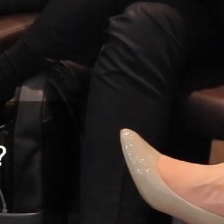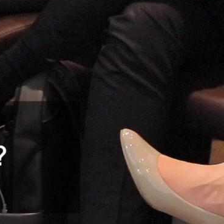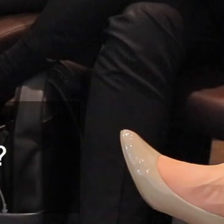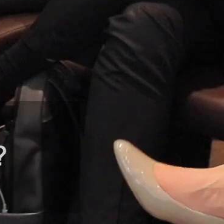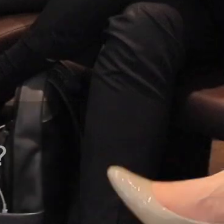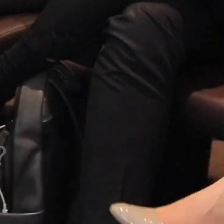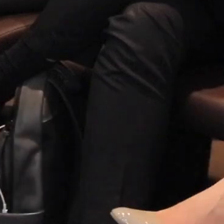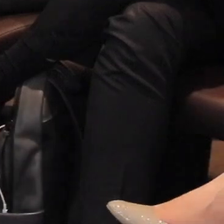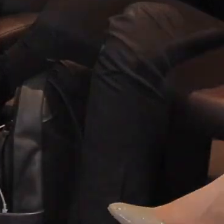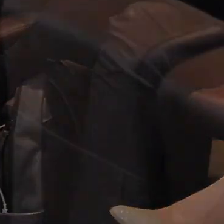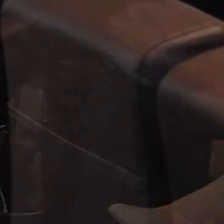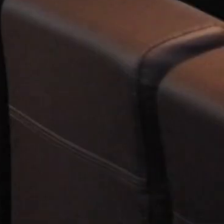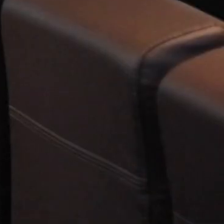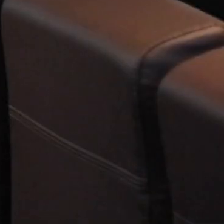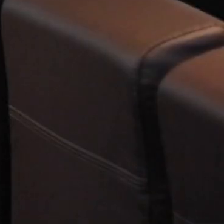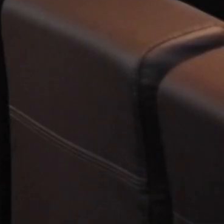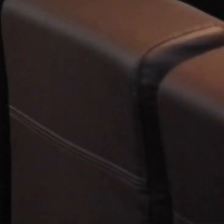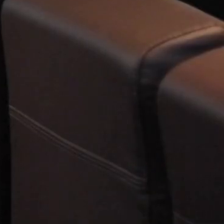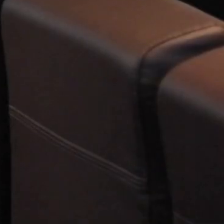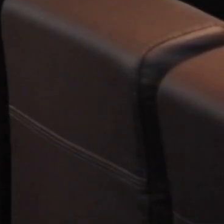ces points-là. Merci.